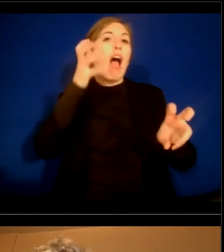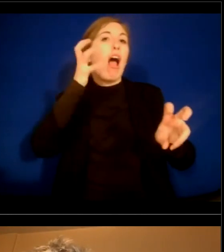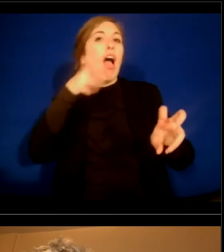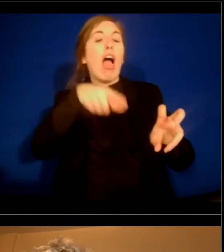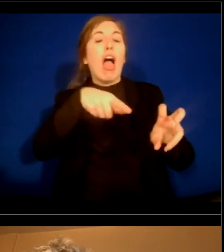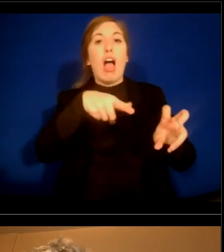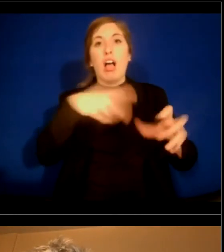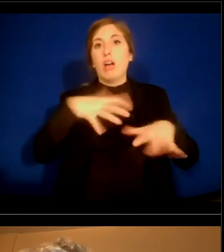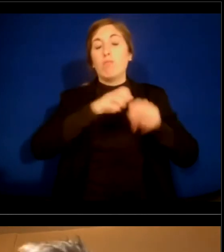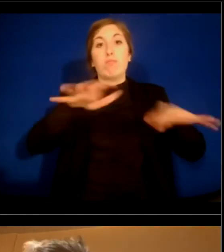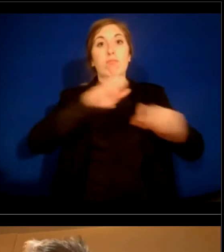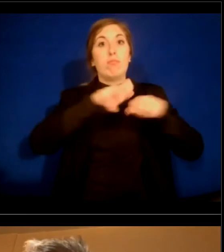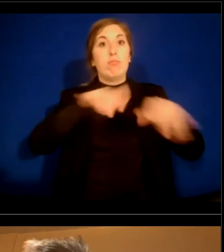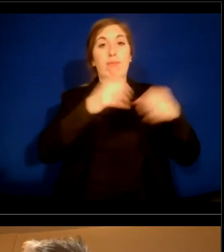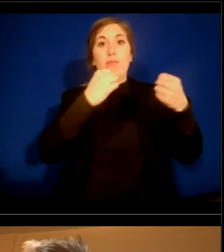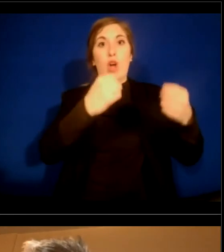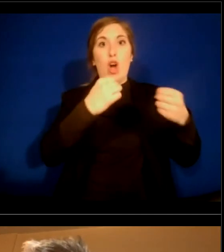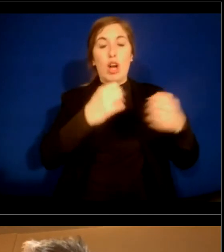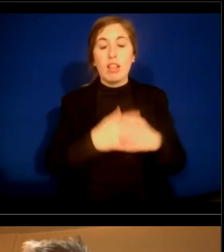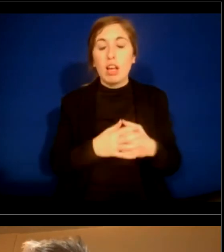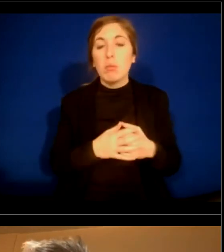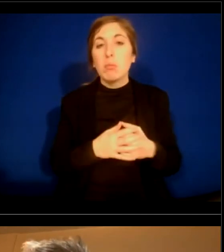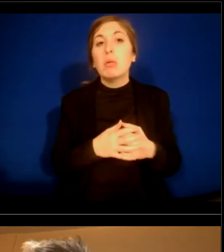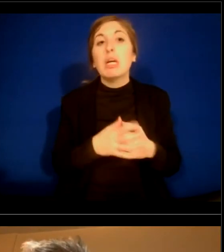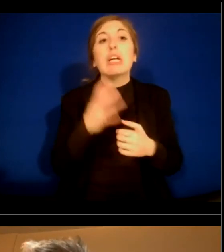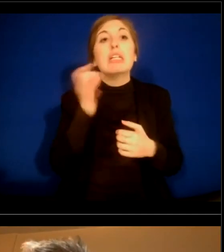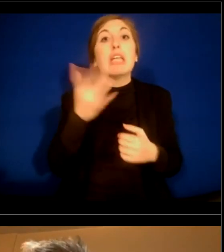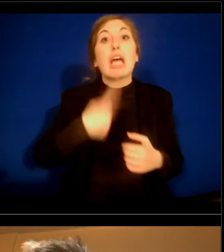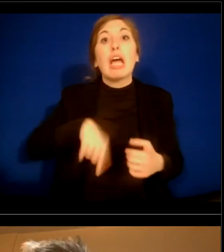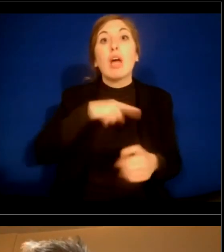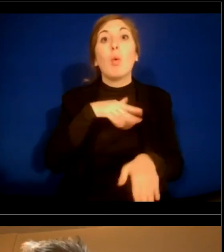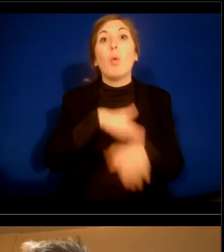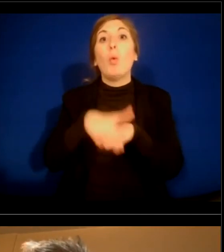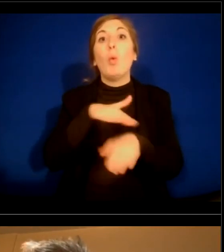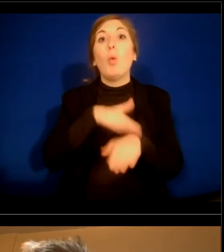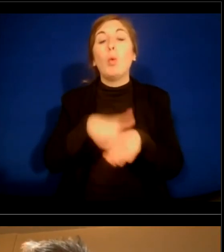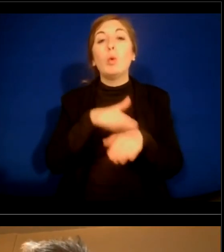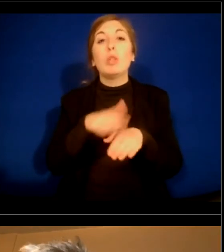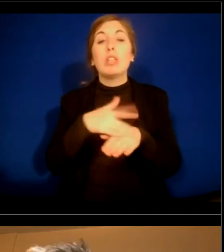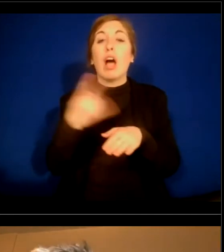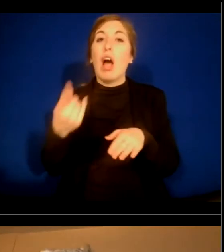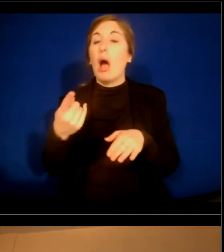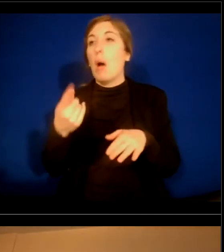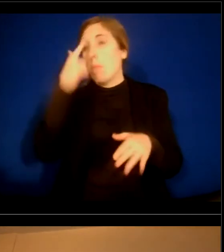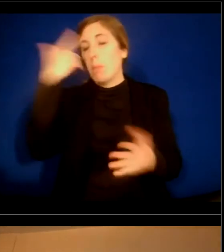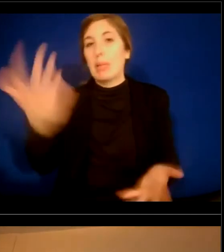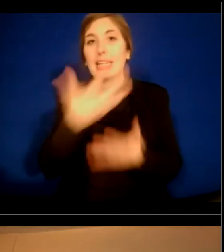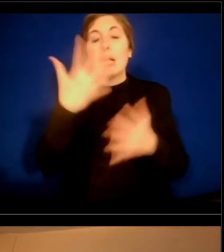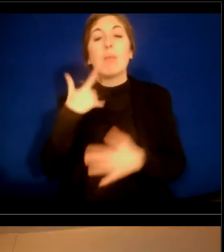questo hanno di dare risposta anche nelle condizioni più